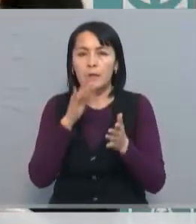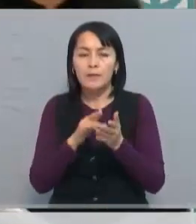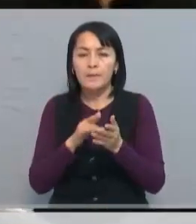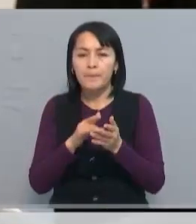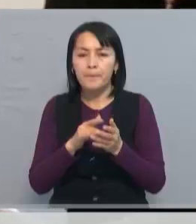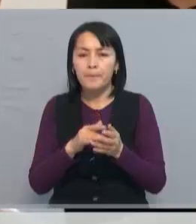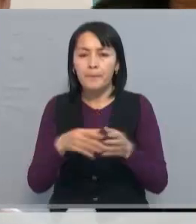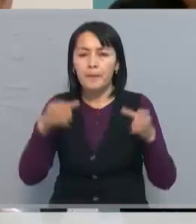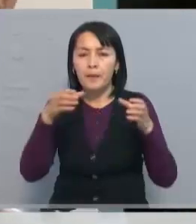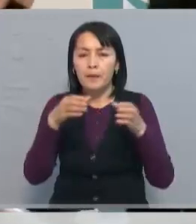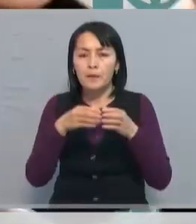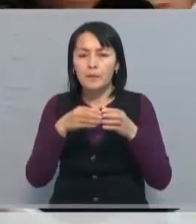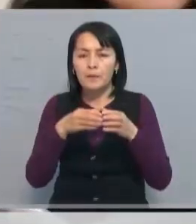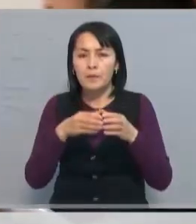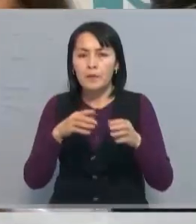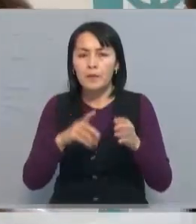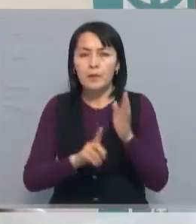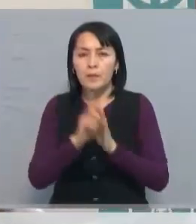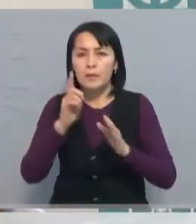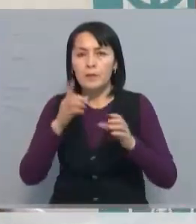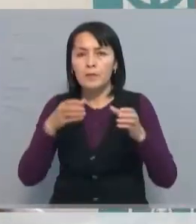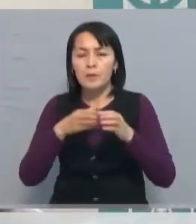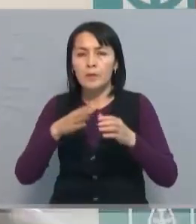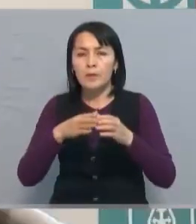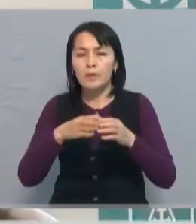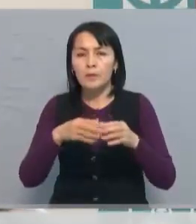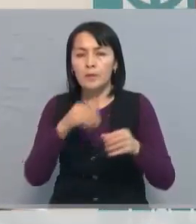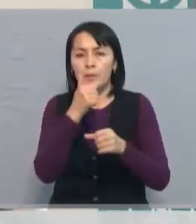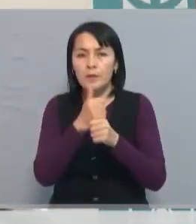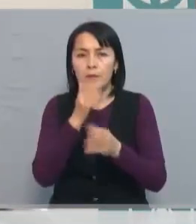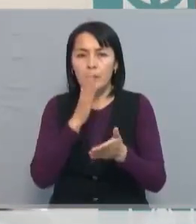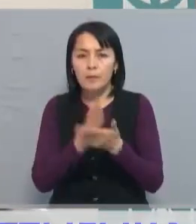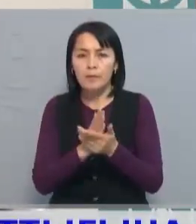болады. Делегаттардың ішінде бастауыш партия ұйымдарының басшылары бар.